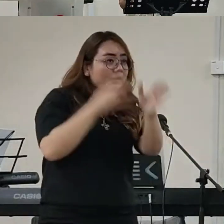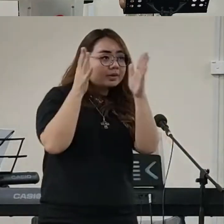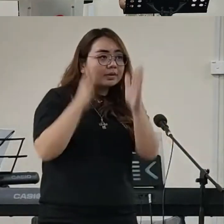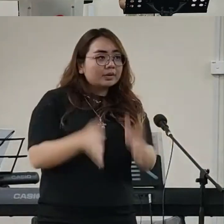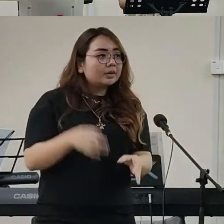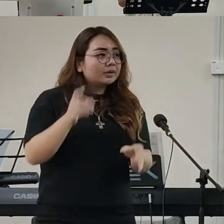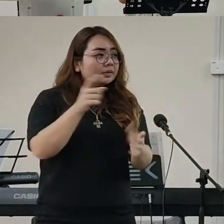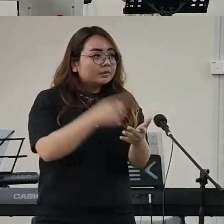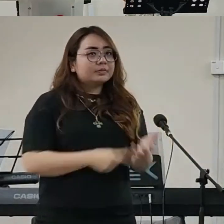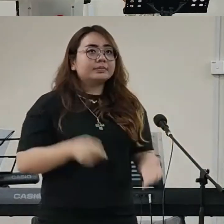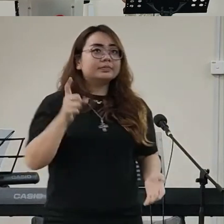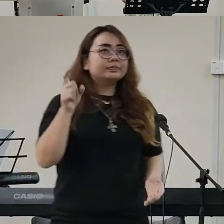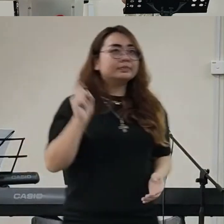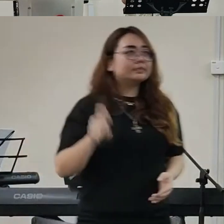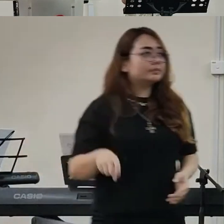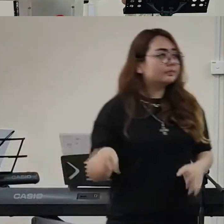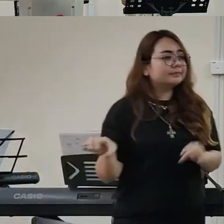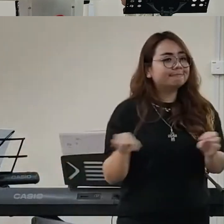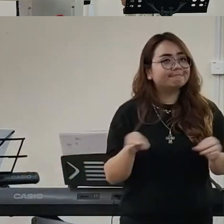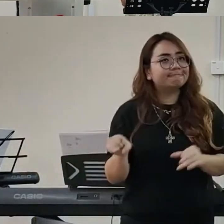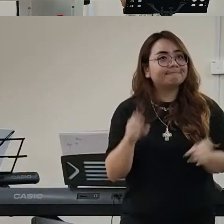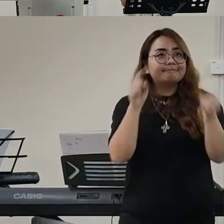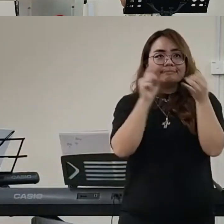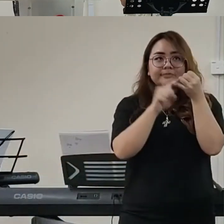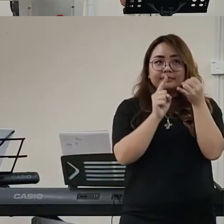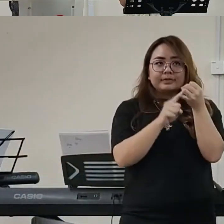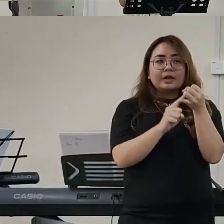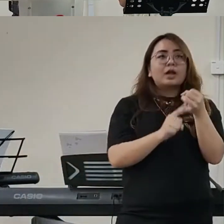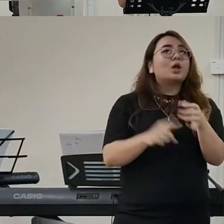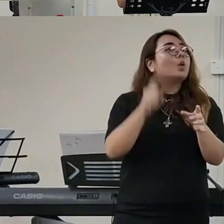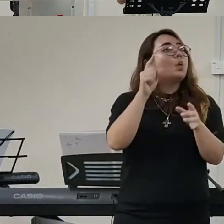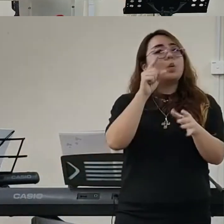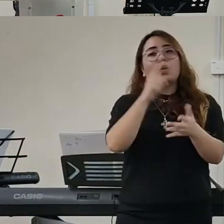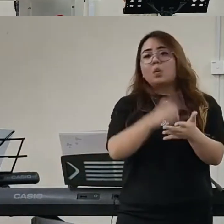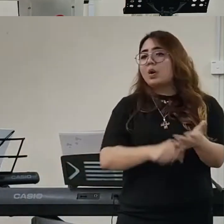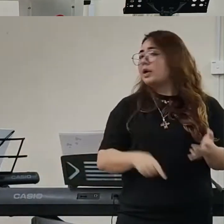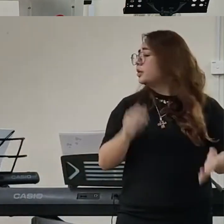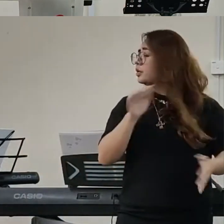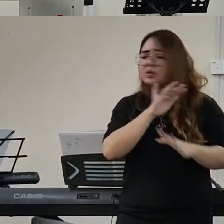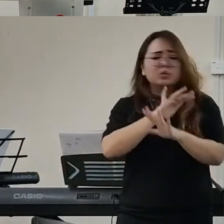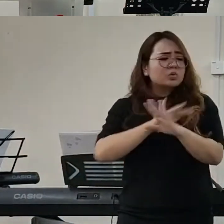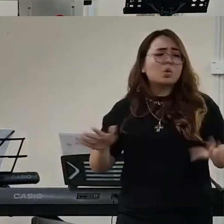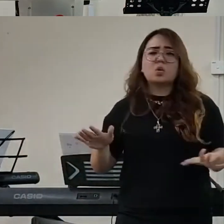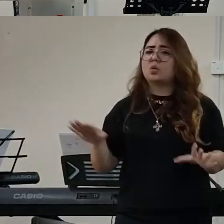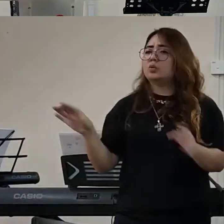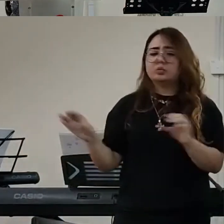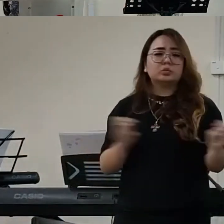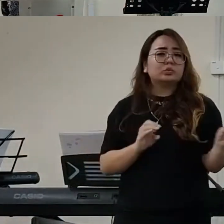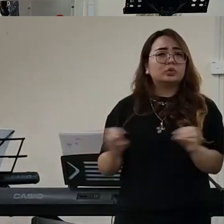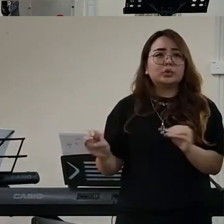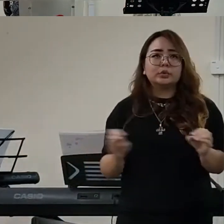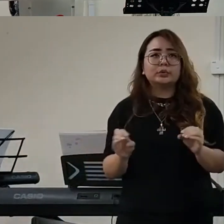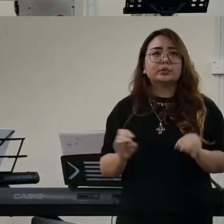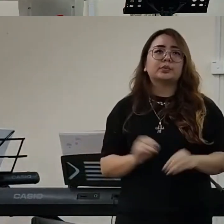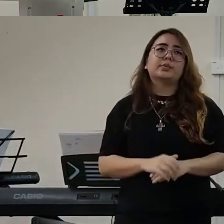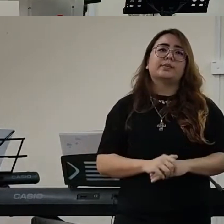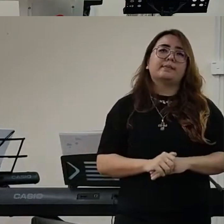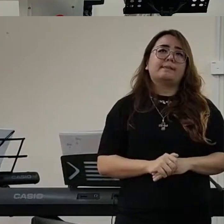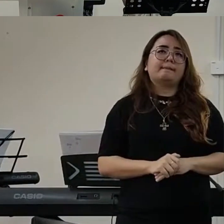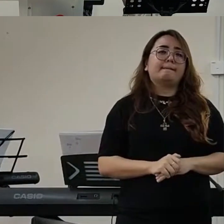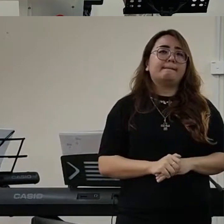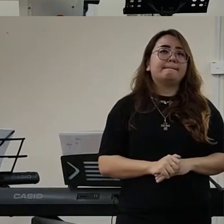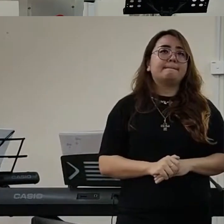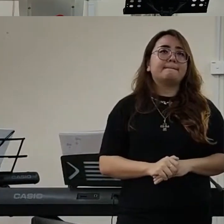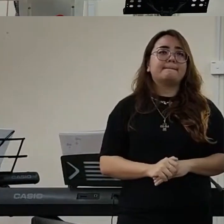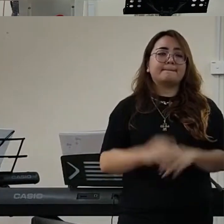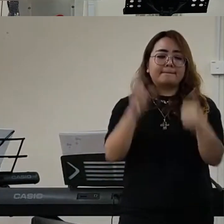到第四节呢，有四个东西是告诉我们成为牧者应该怎么做的。然后最后一个点呢，就是我们不应该做什